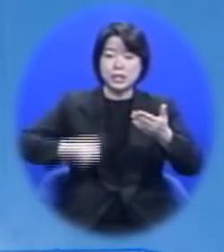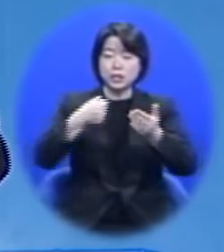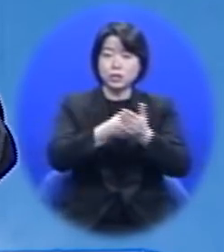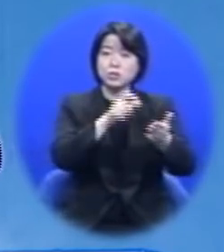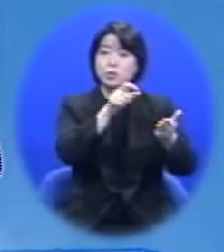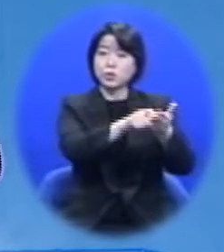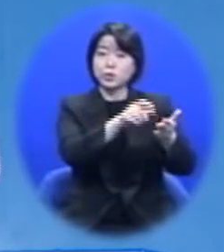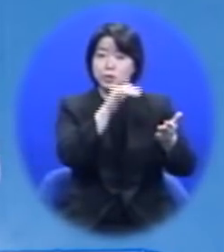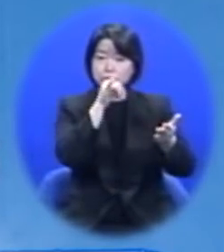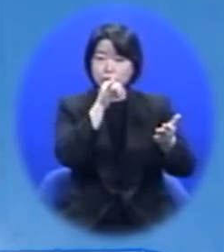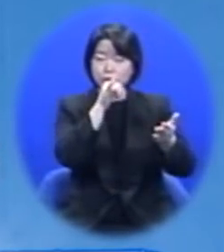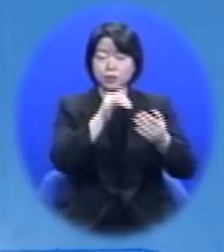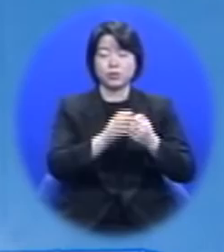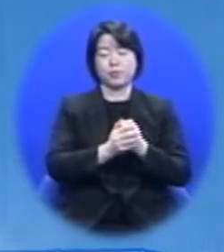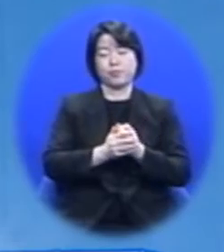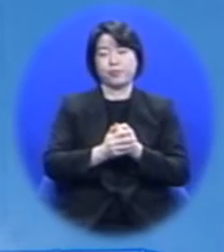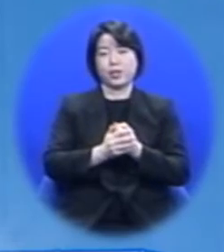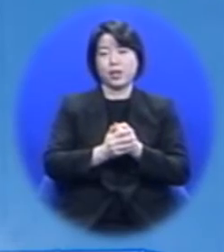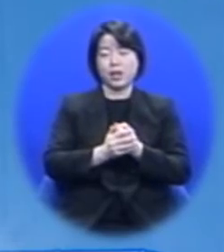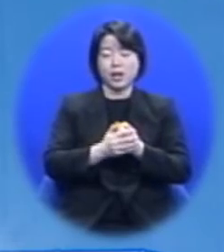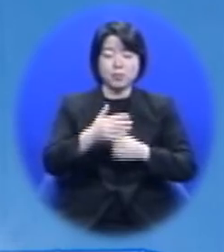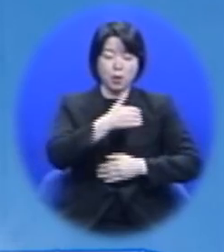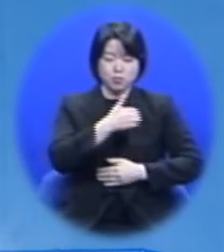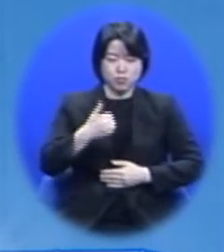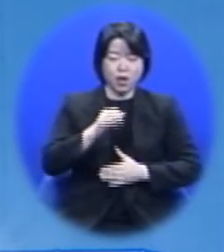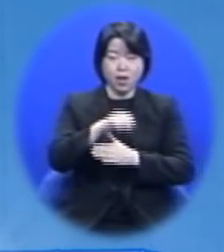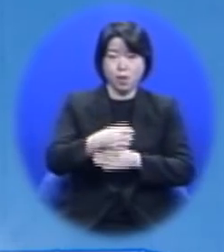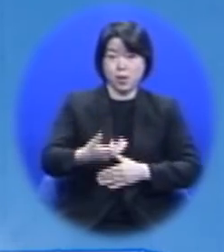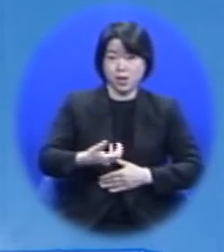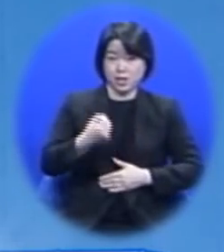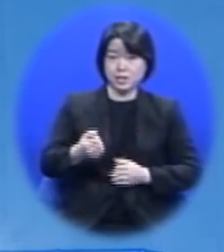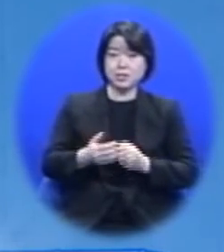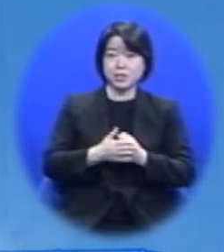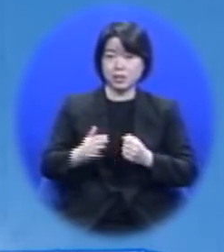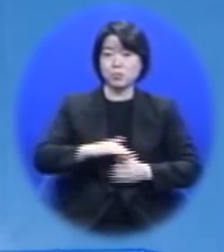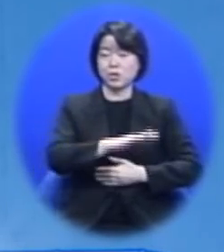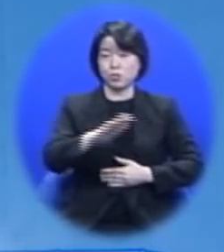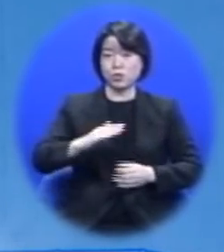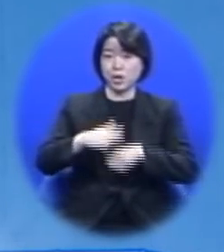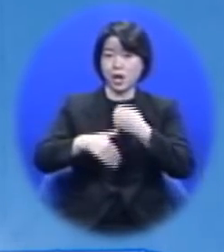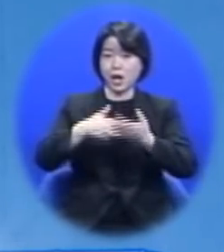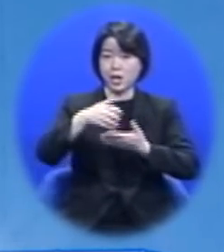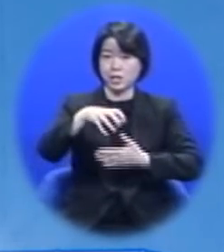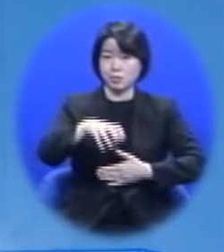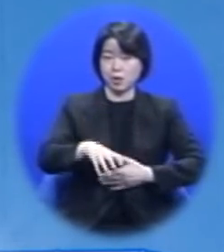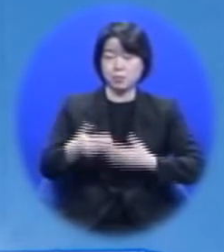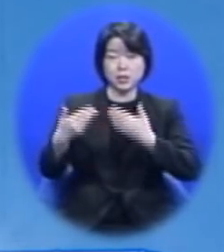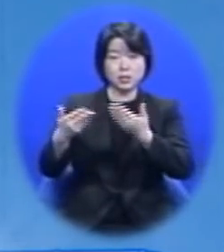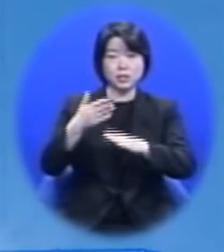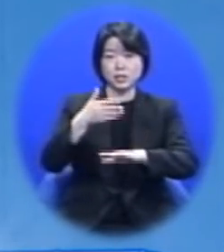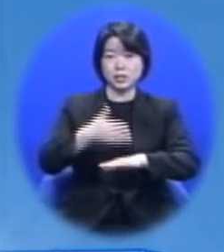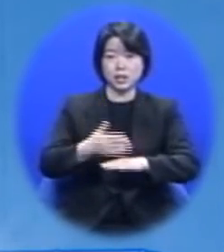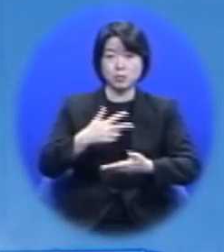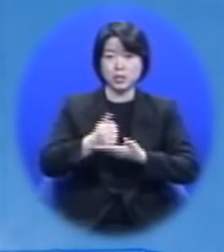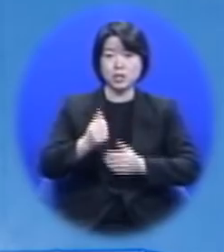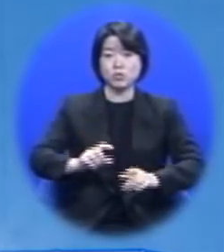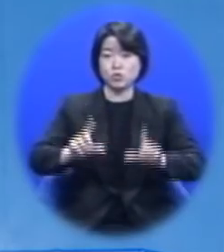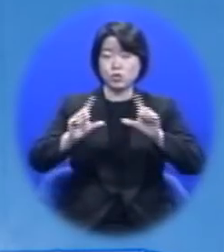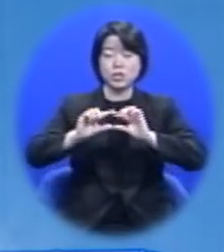추수감사주일은 풍성한 열매를 거두었기 때문에 우리가 하나님 앞에 드리는 감사주일이